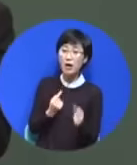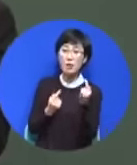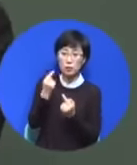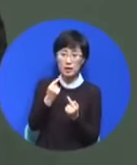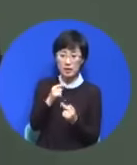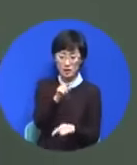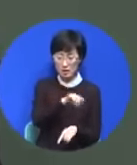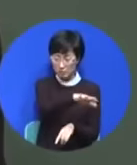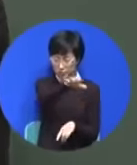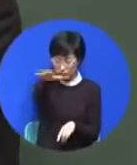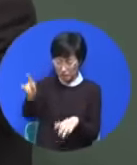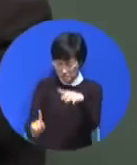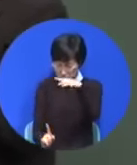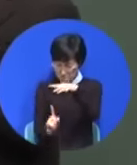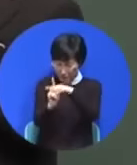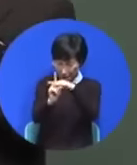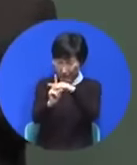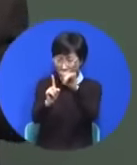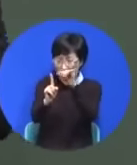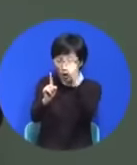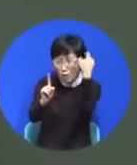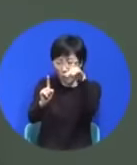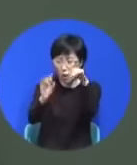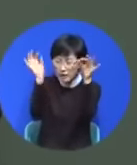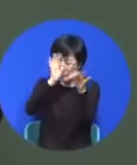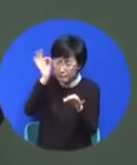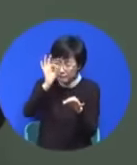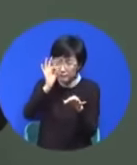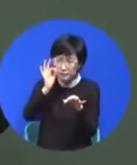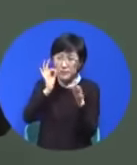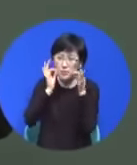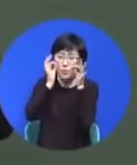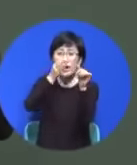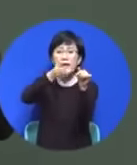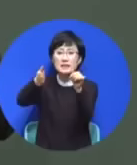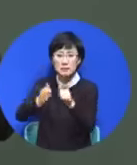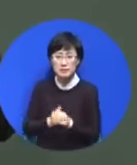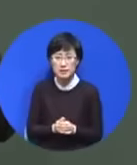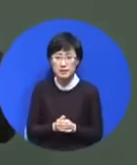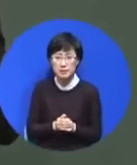찾아내요 어떻게 하이겠습니까 그런거 하지 마세요 창조하세요